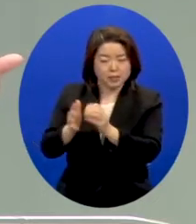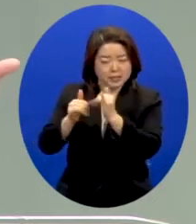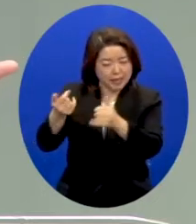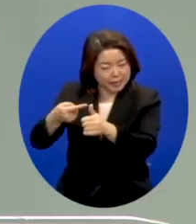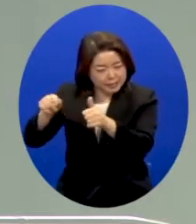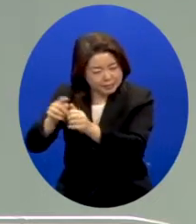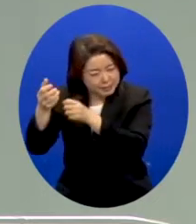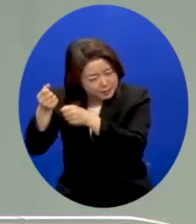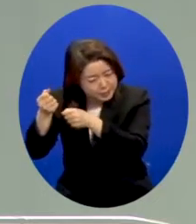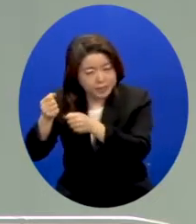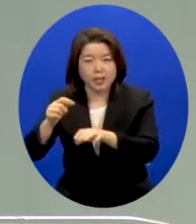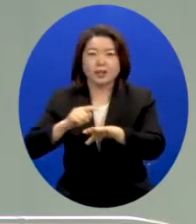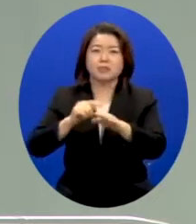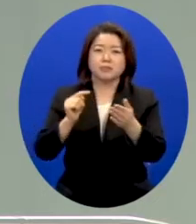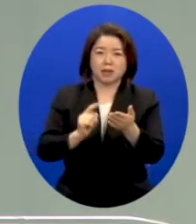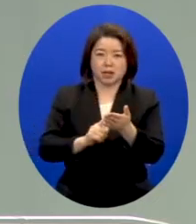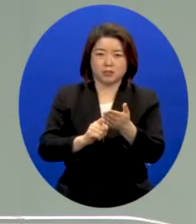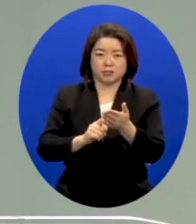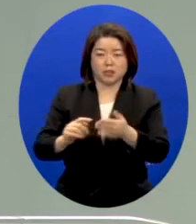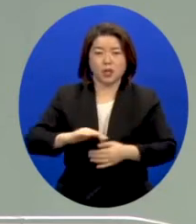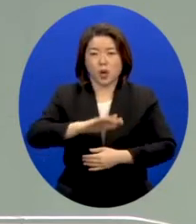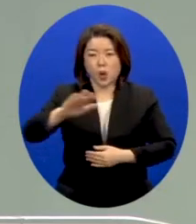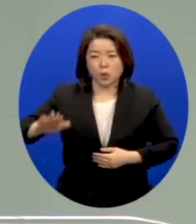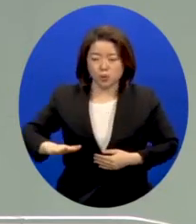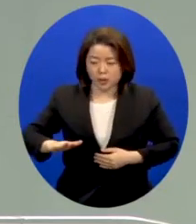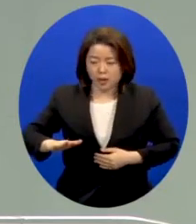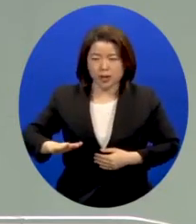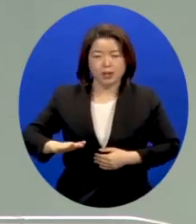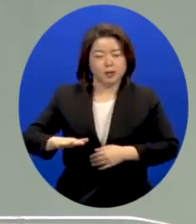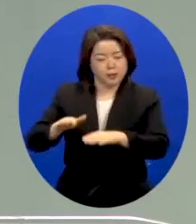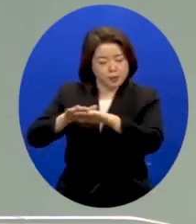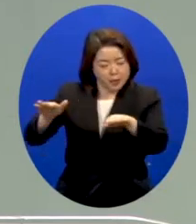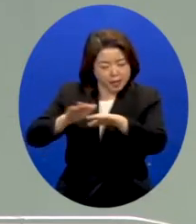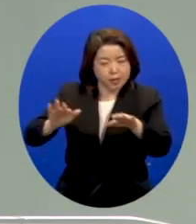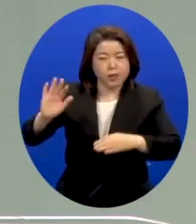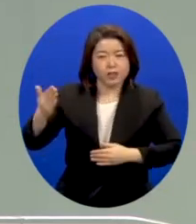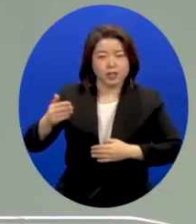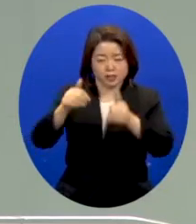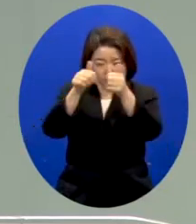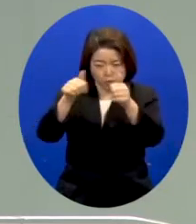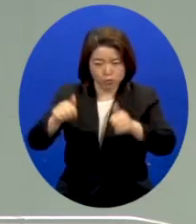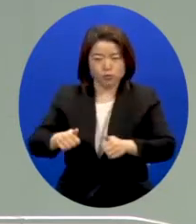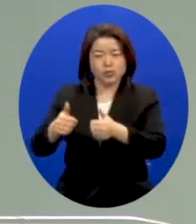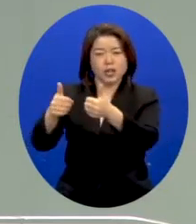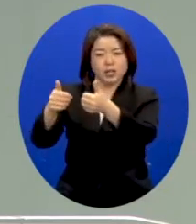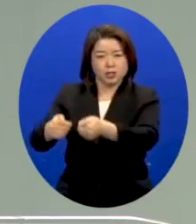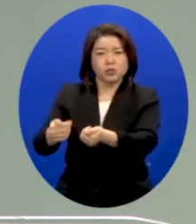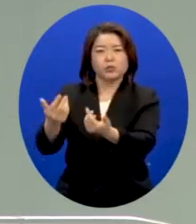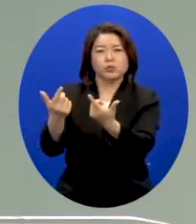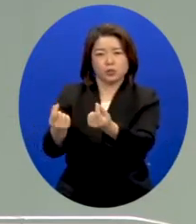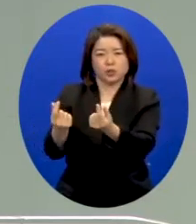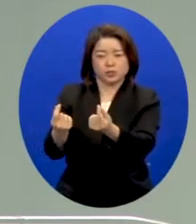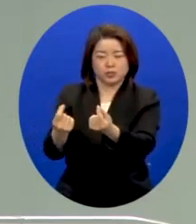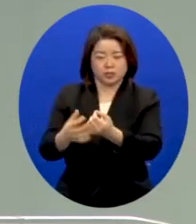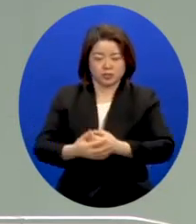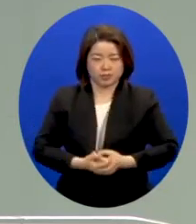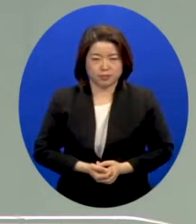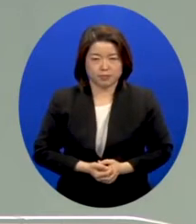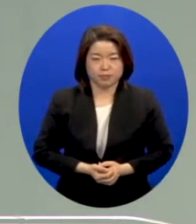마음 그것이 또한 우리가 정말 극복해야 될 우상숭배 입니다 사주 이젠 12장에